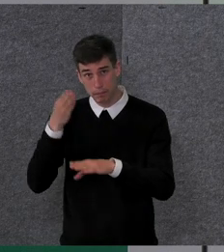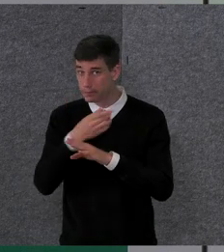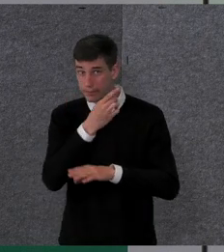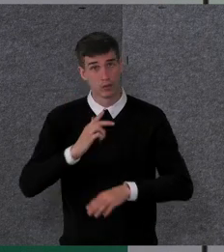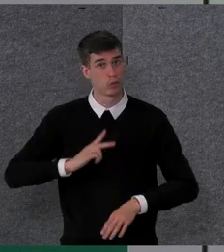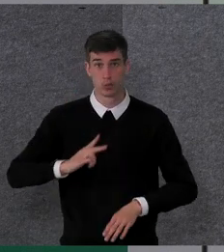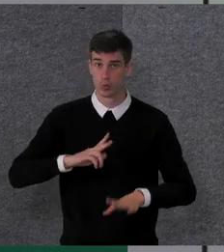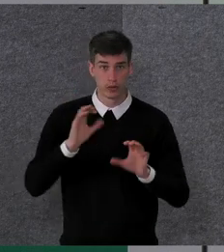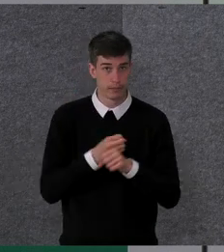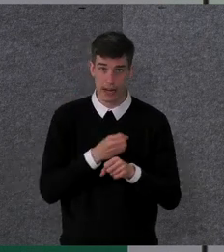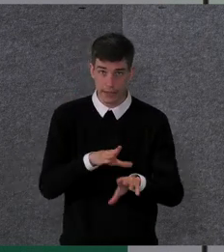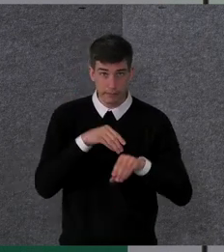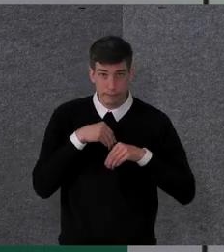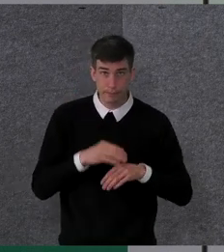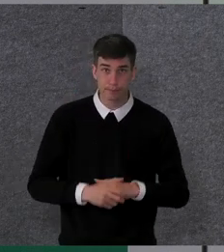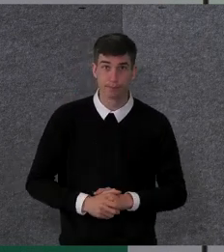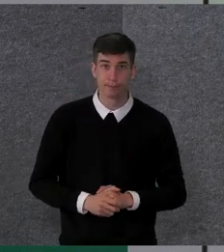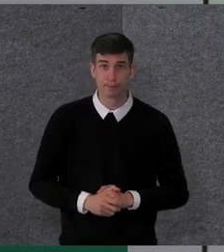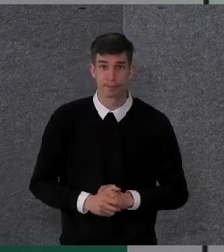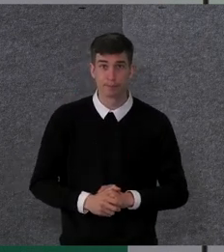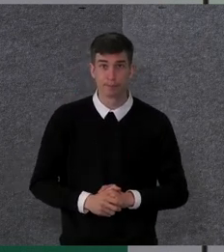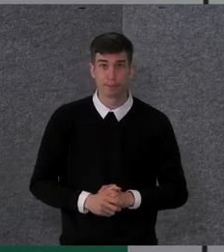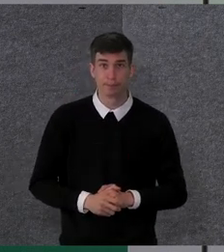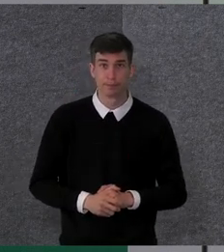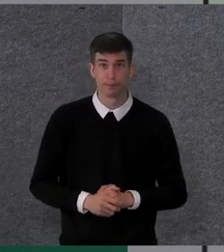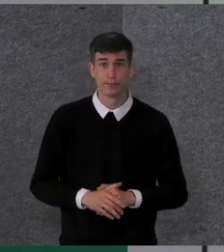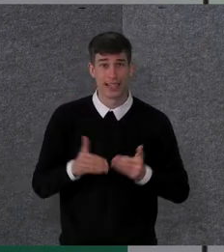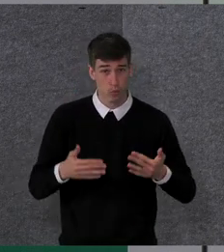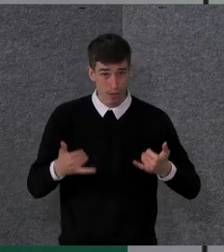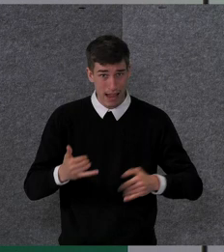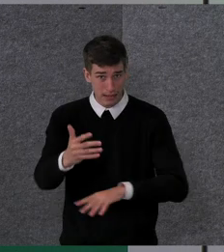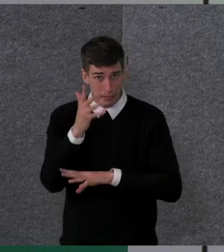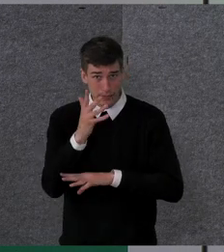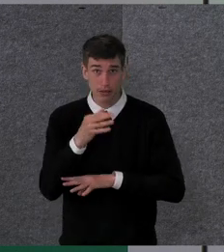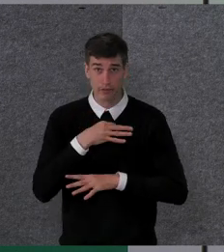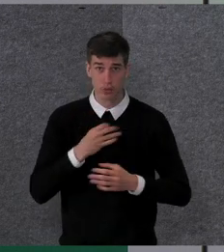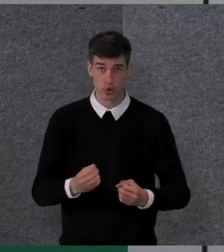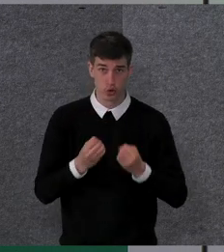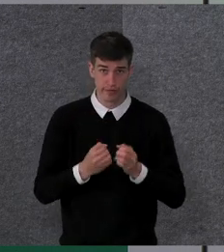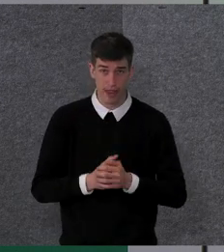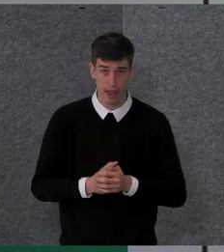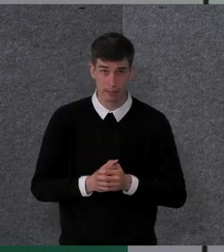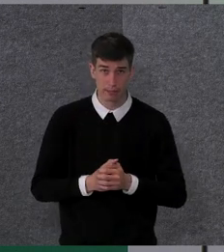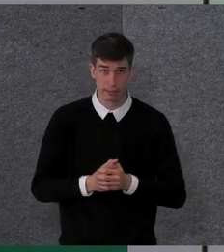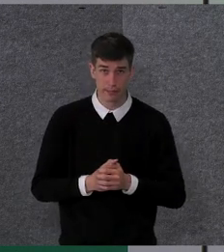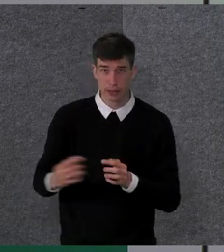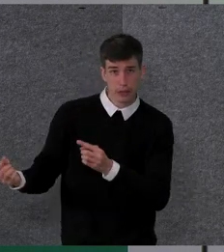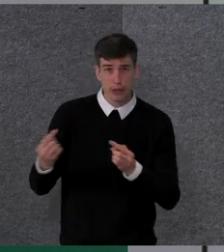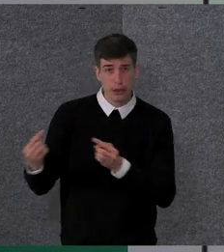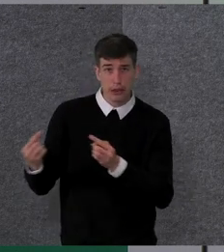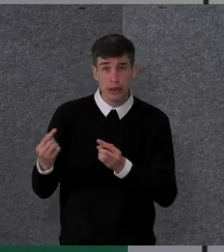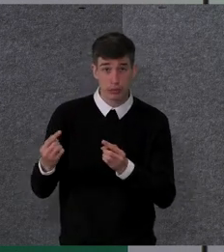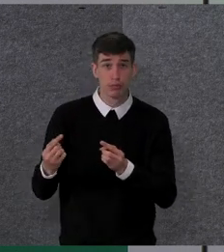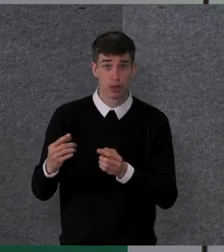nicht dulden wird. Und glaubt mir, es fällt mir gar nicht so leicht, das zu sagen, weil ich auch weiß, welche Eskalationsmöglichkeiten